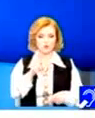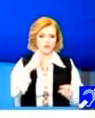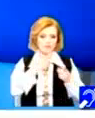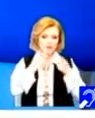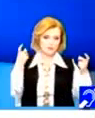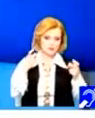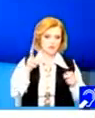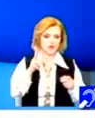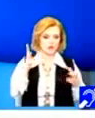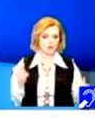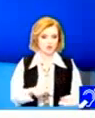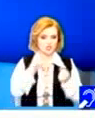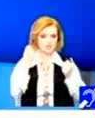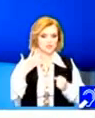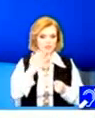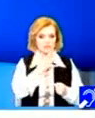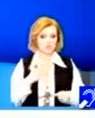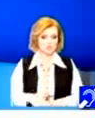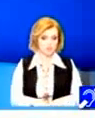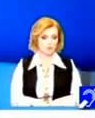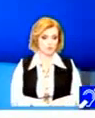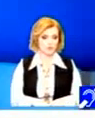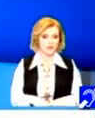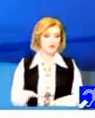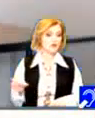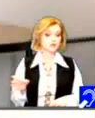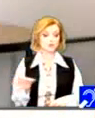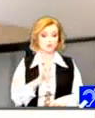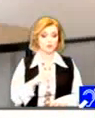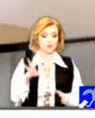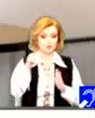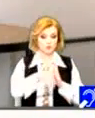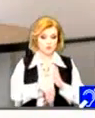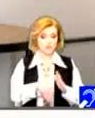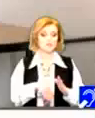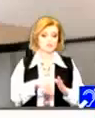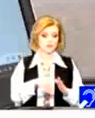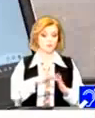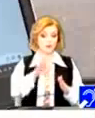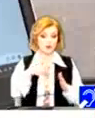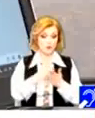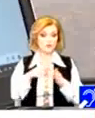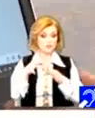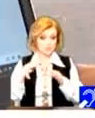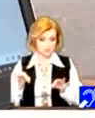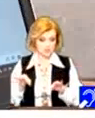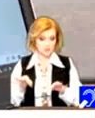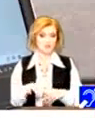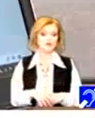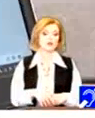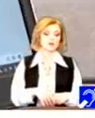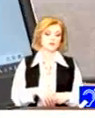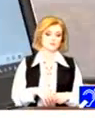sau încurajează aceste idei. Măsura se aplică tuturor platformelor Facebook, inclusiv Instagram. Până acum erau eliminate doar conținuturi